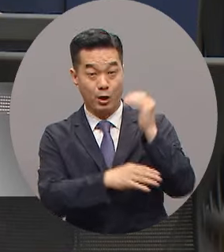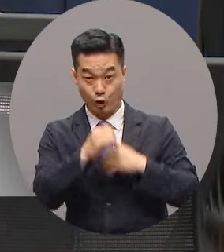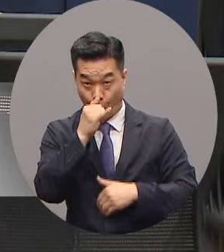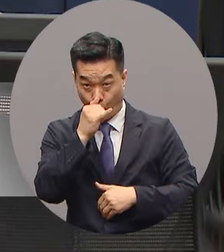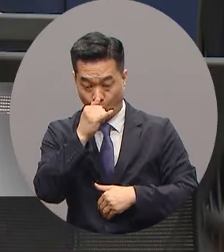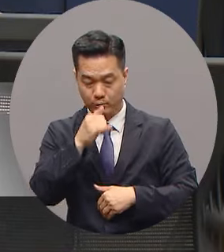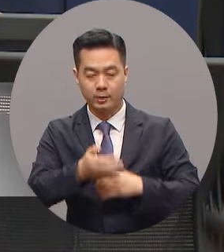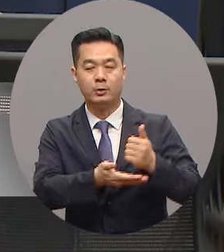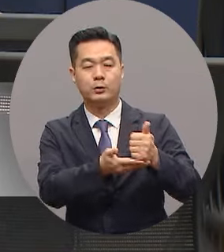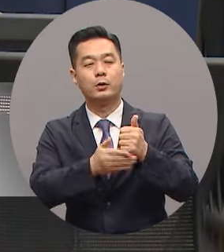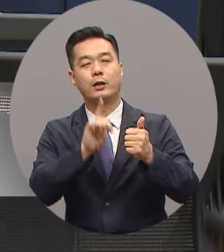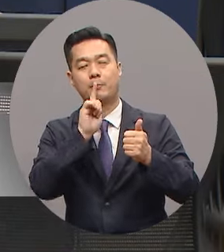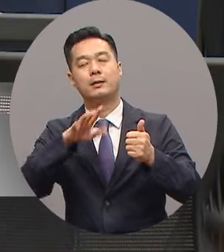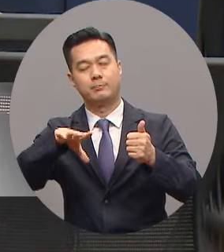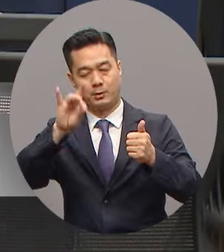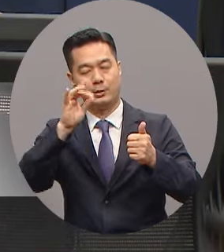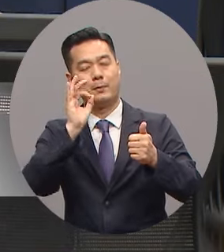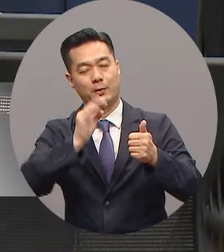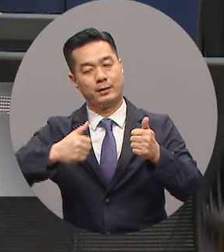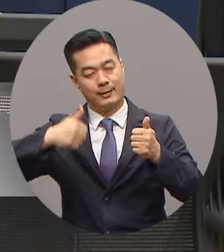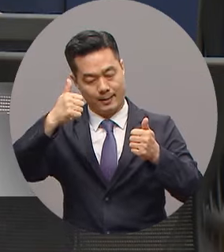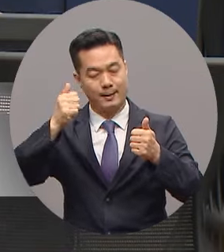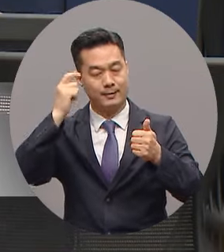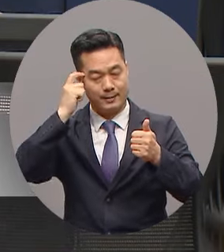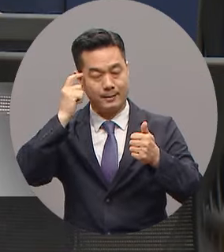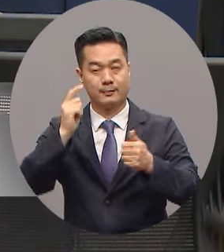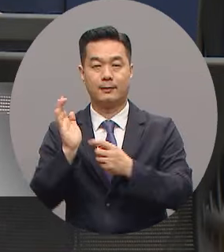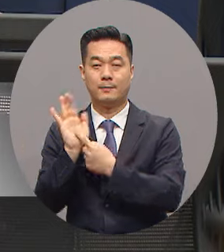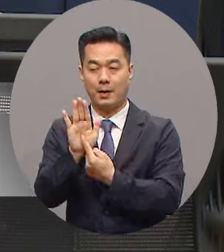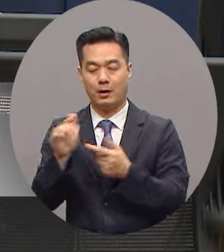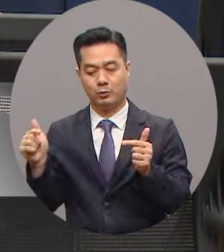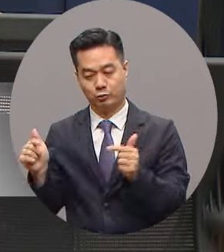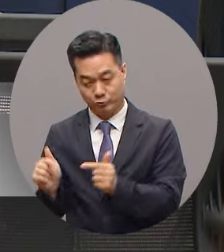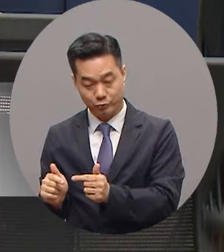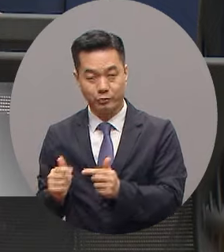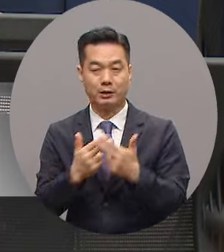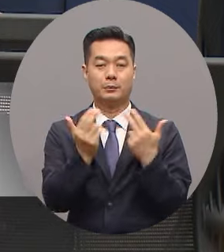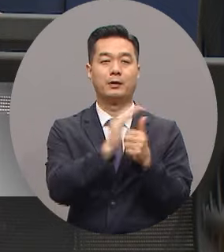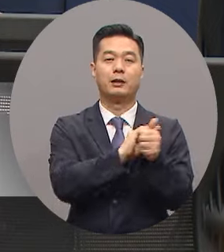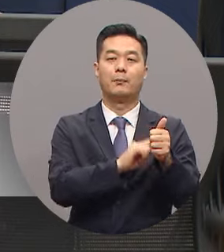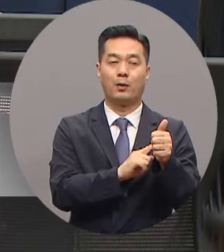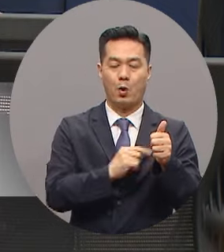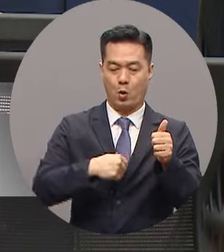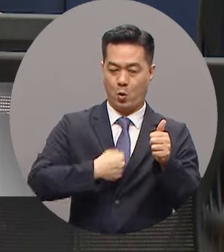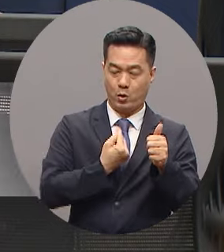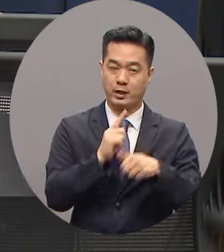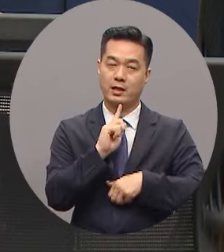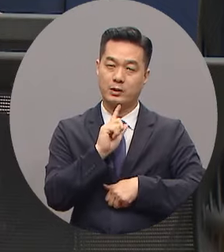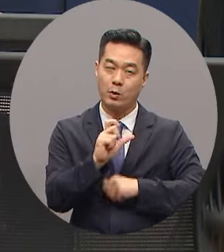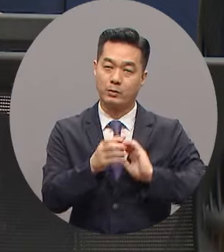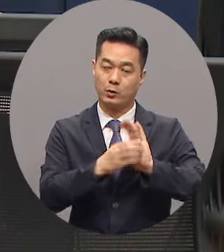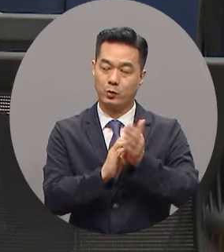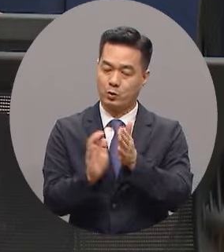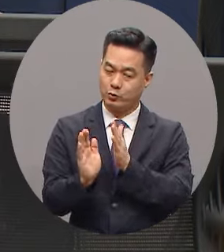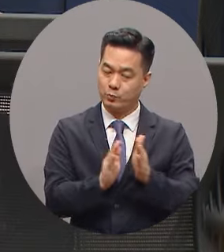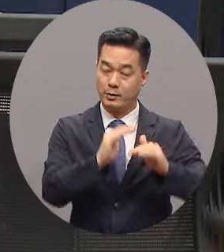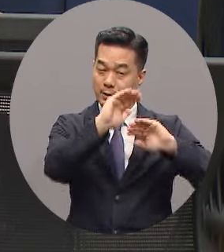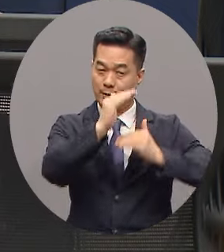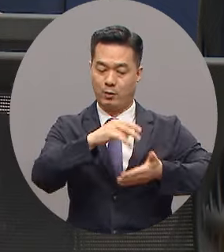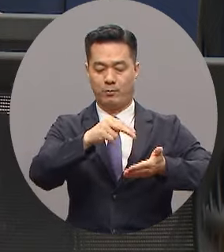손님 말씀을 먼저 듣겠다며 공개 발언을 아꼈습니다 대신 이재명 대표 혼자 15분 가량 준비한 내용을